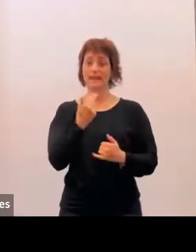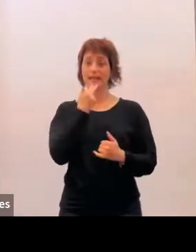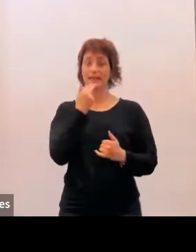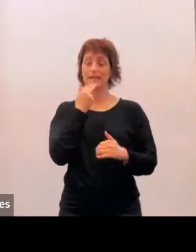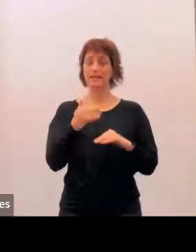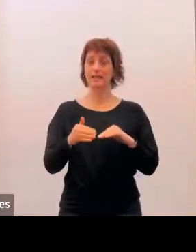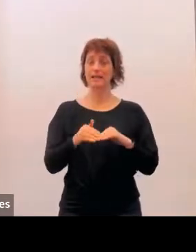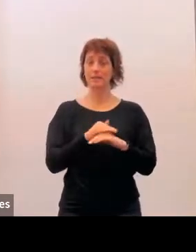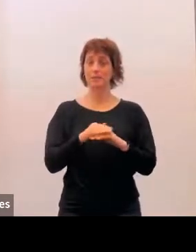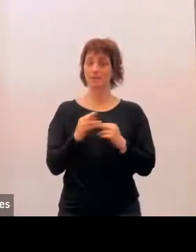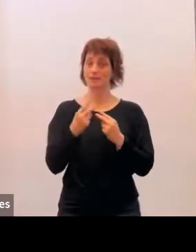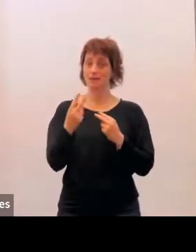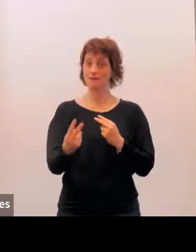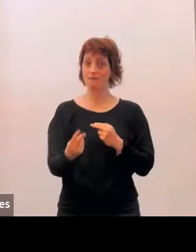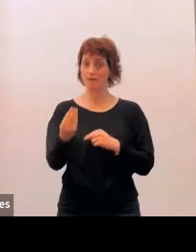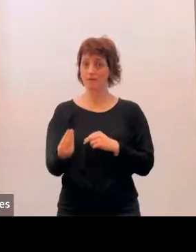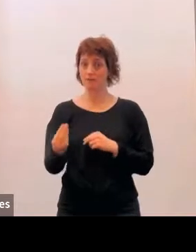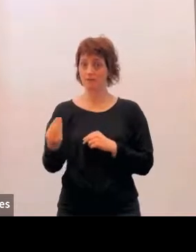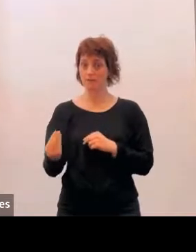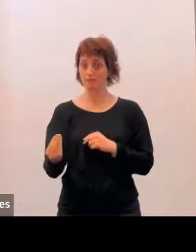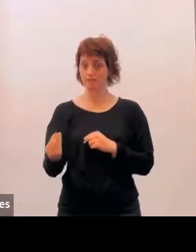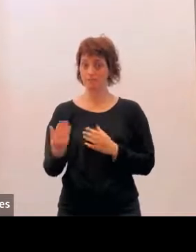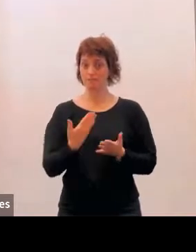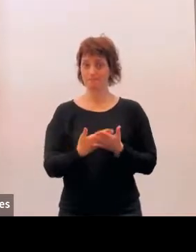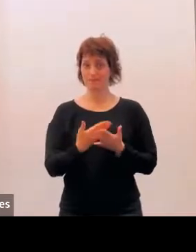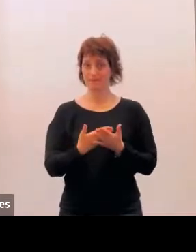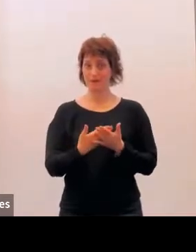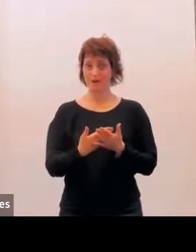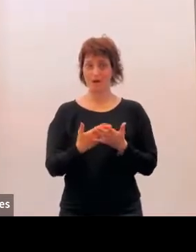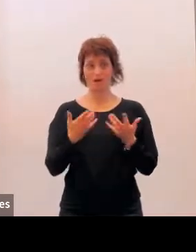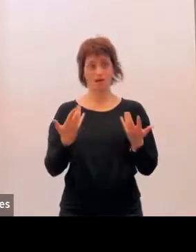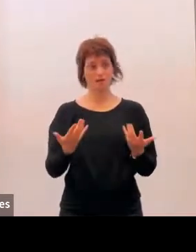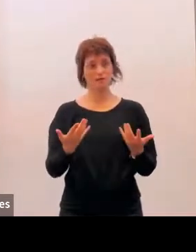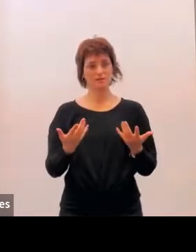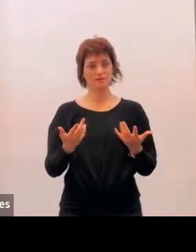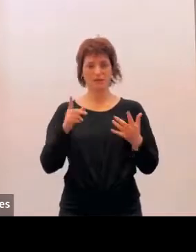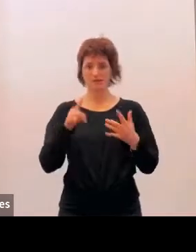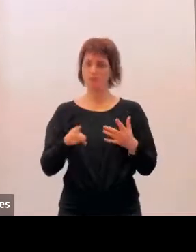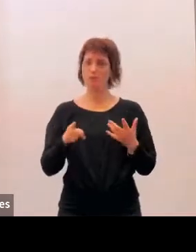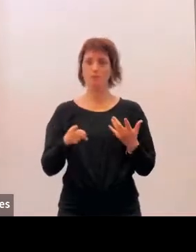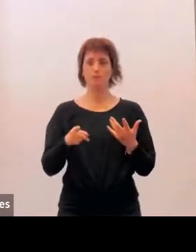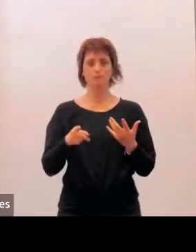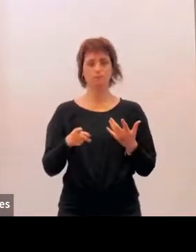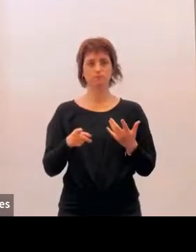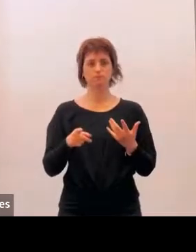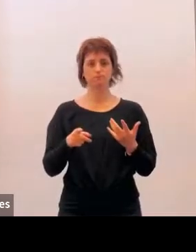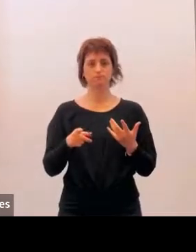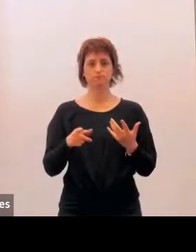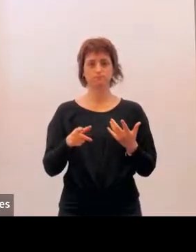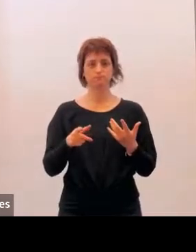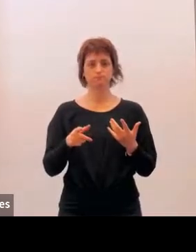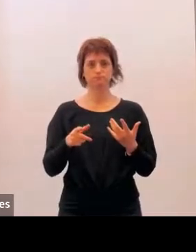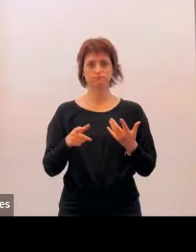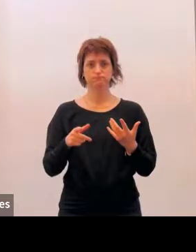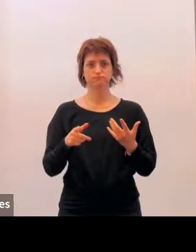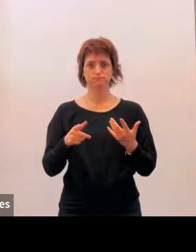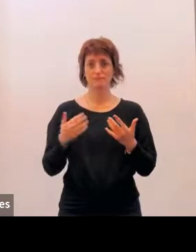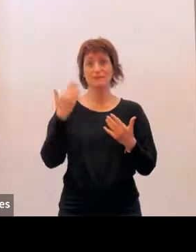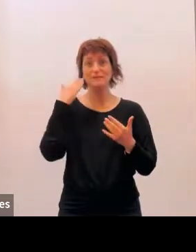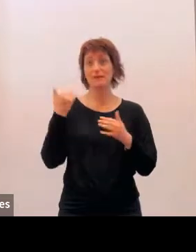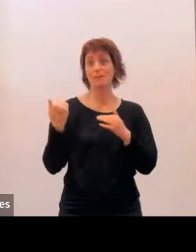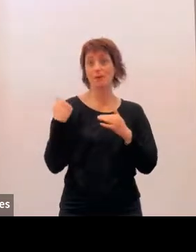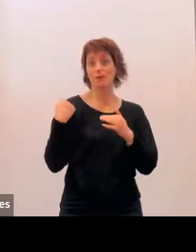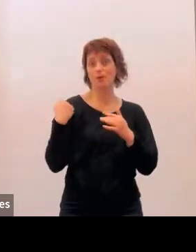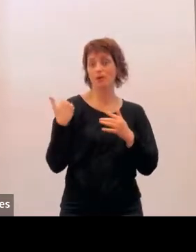l'égard des enfants doit devenir un marqueur encore plus puissant. Si nous avons renouvelé, vous le savez, il y a quelques